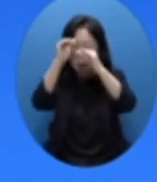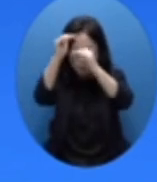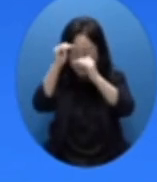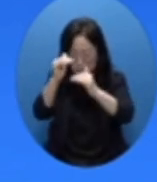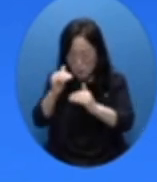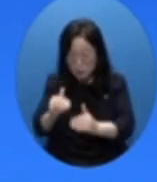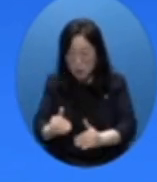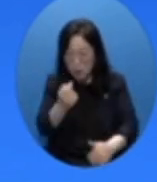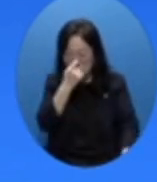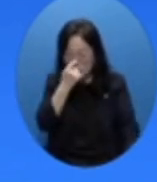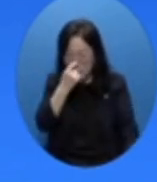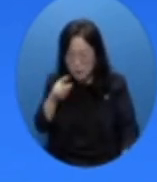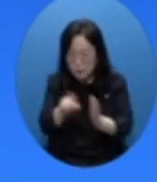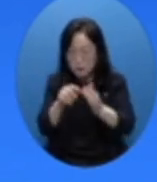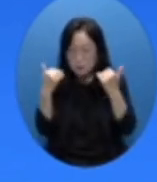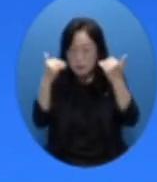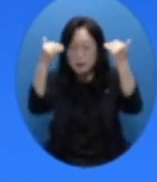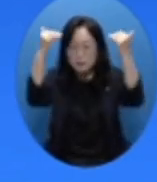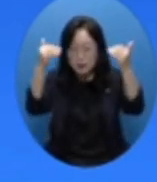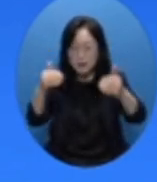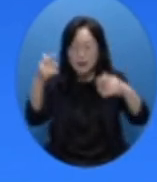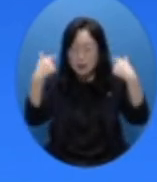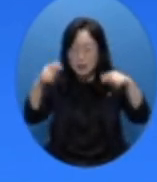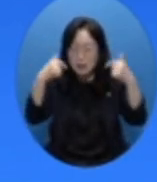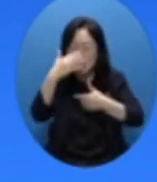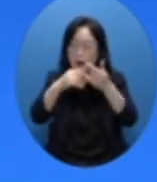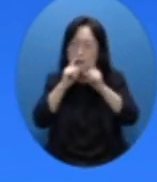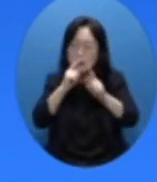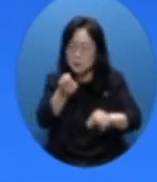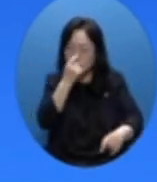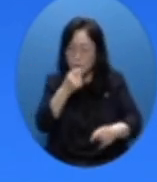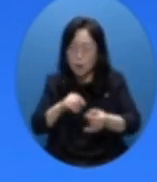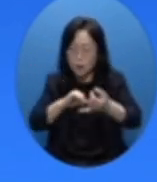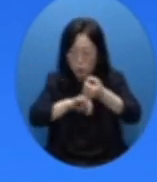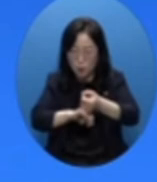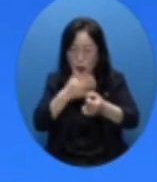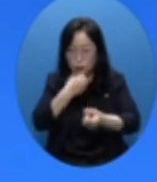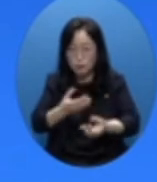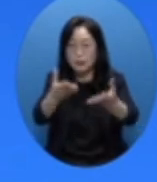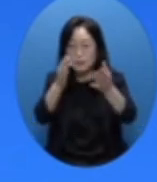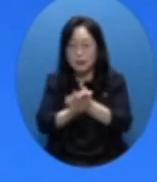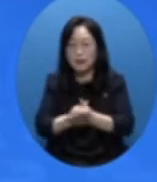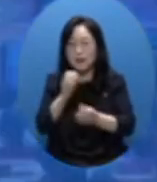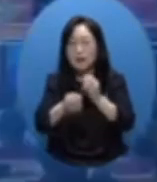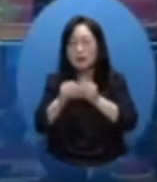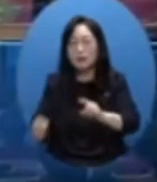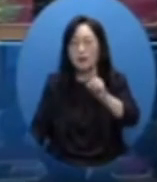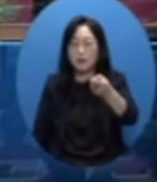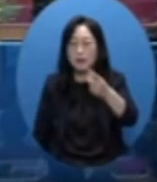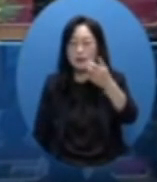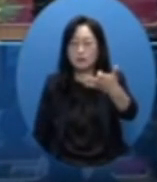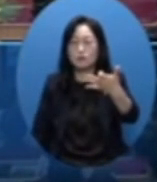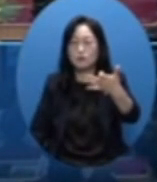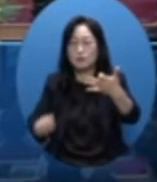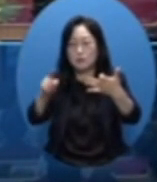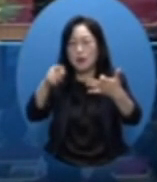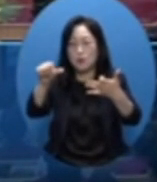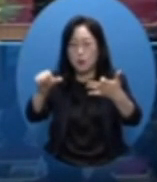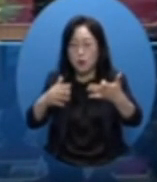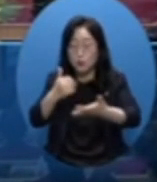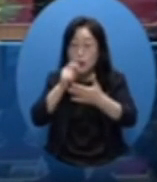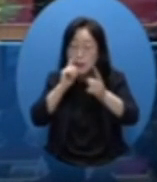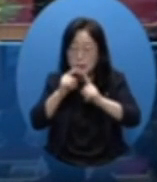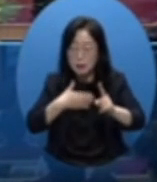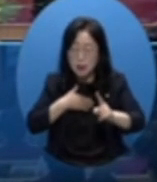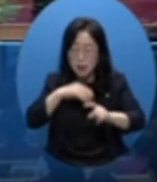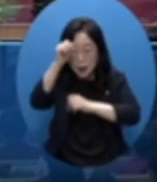되는 것입니다 날마다 말씀 인정을 받는 모두가 되기를 짐으로 축원합니다 10원 119편 105 주로 말씀합니다 뒤에 말씀은 내 발에 등이요